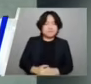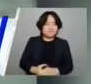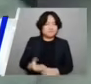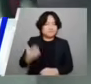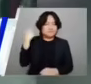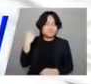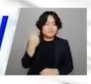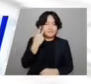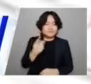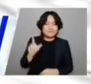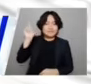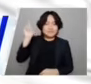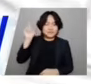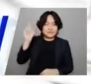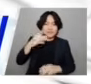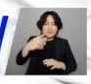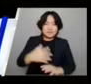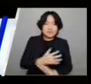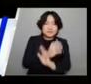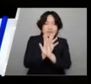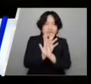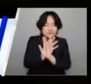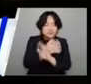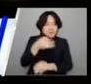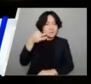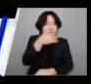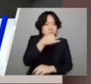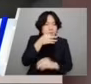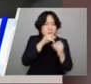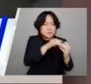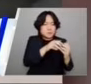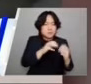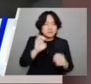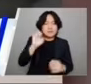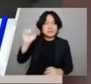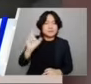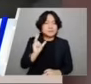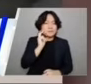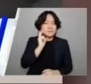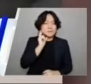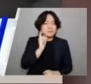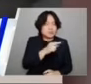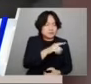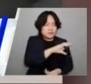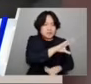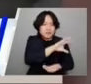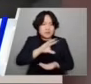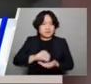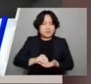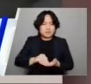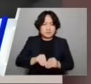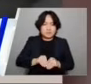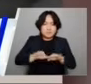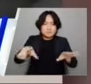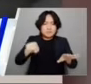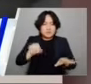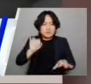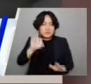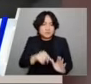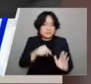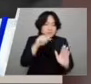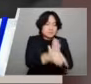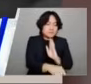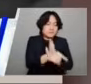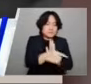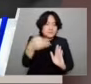sa Davao-style drug war ni dating Pangulong Rodrigo Duterte. Ayon kay retired Police Colonel Ruina Garma, ang nagpatupad daw nito